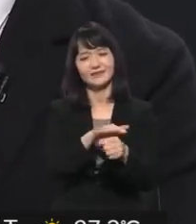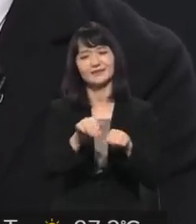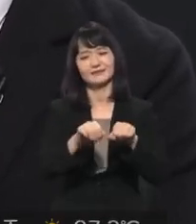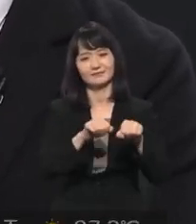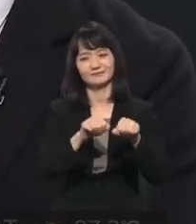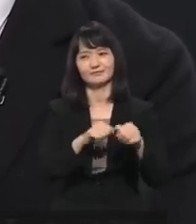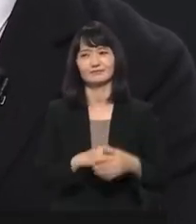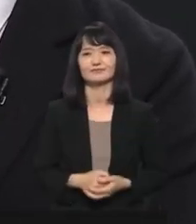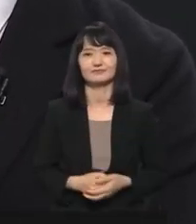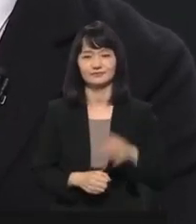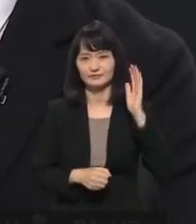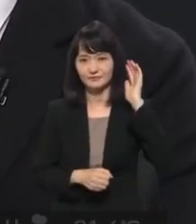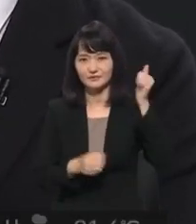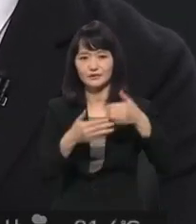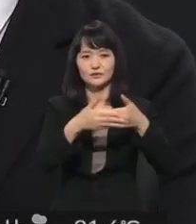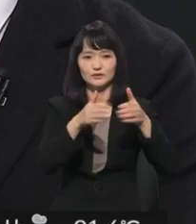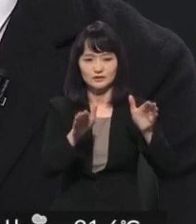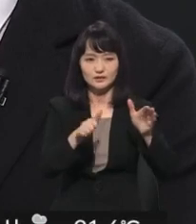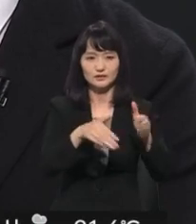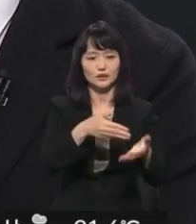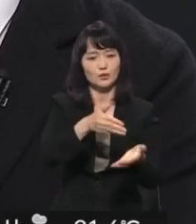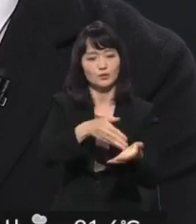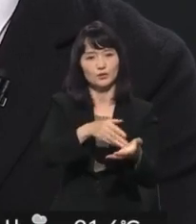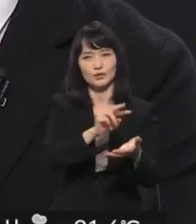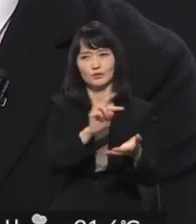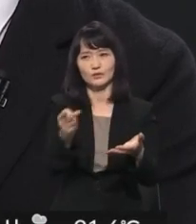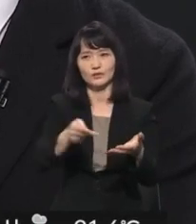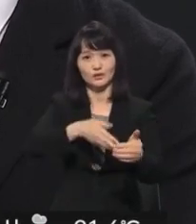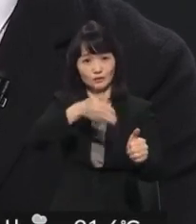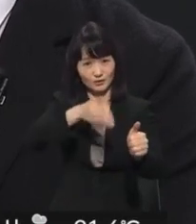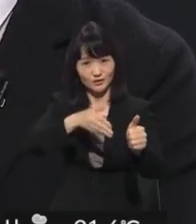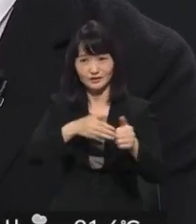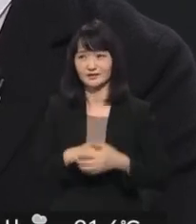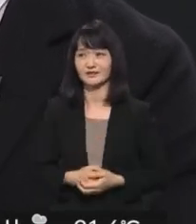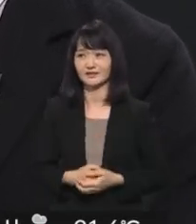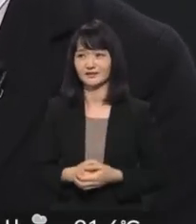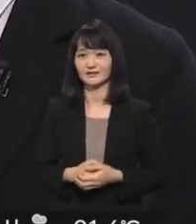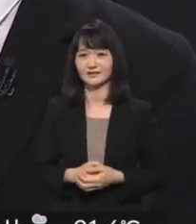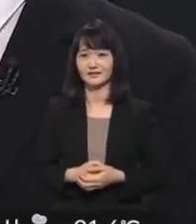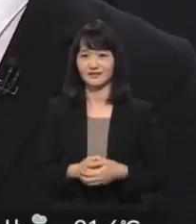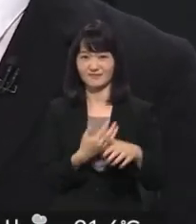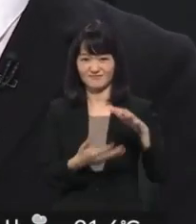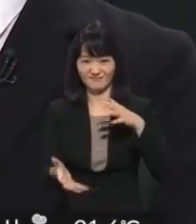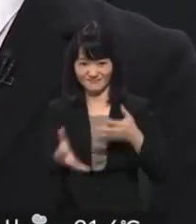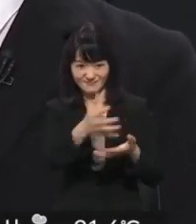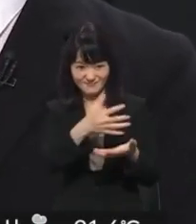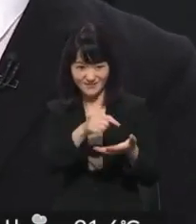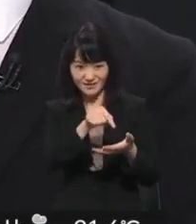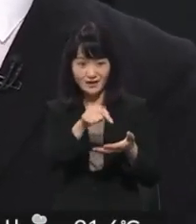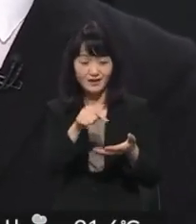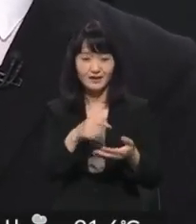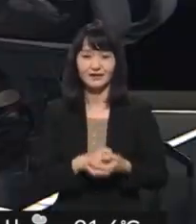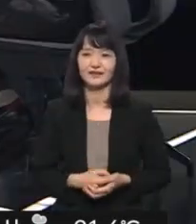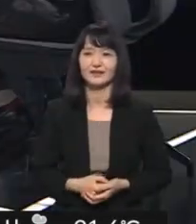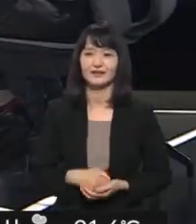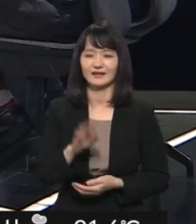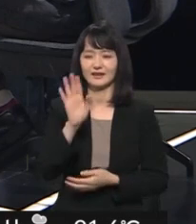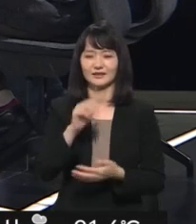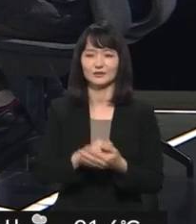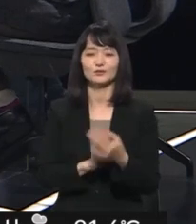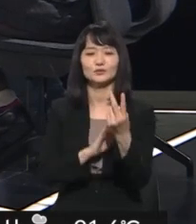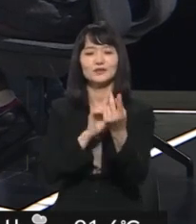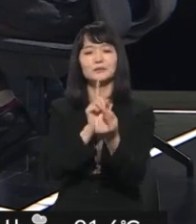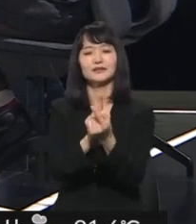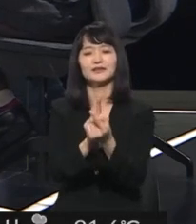정정보도 요청 하거나 박수 식으로는 둘째가 나옵니다 그거 아주 세다 아아 아란나는 거야 차에 대해서 각 10명 이를 중요하지